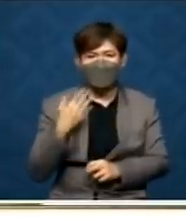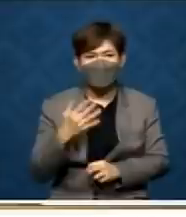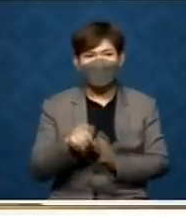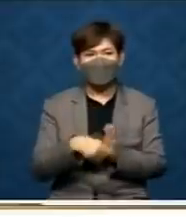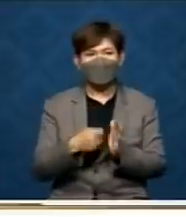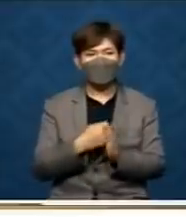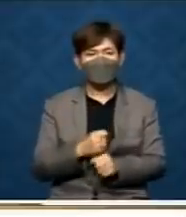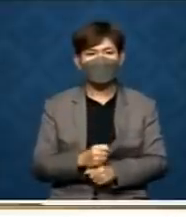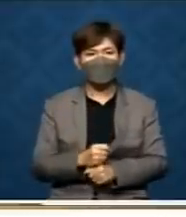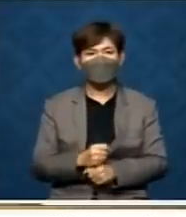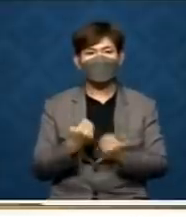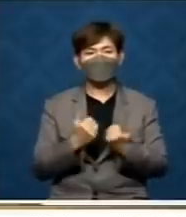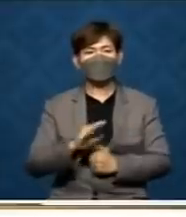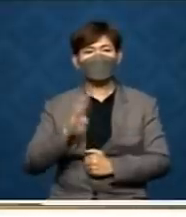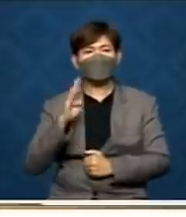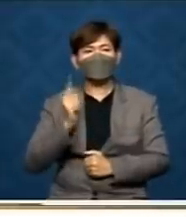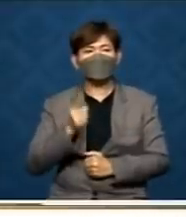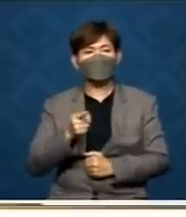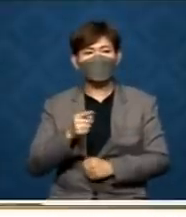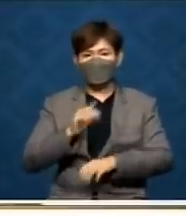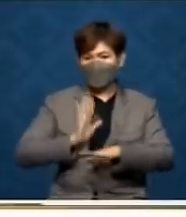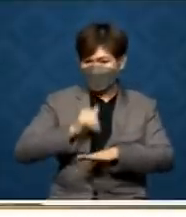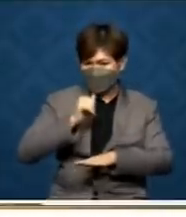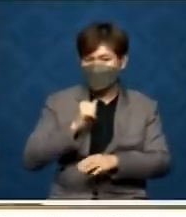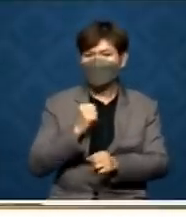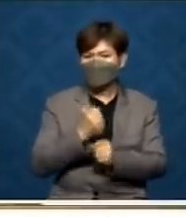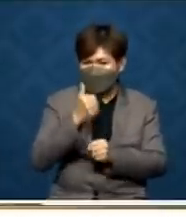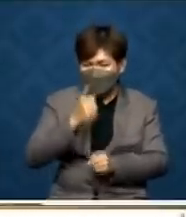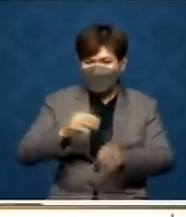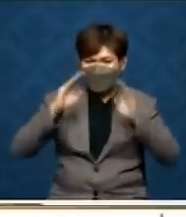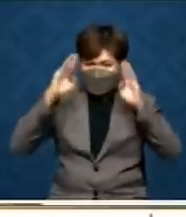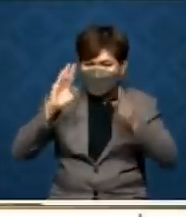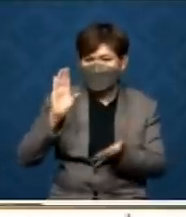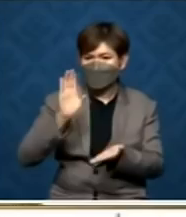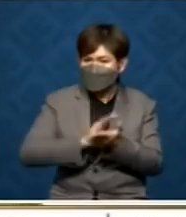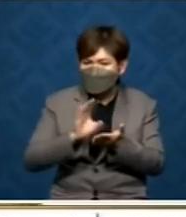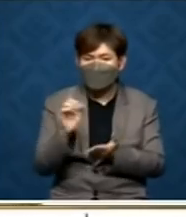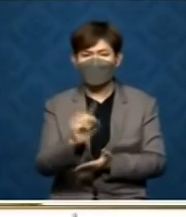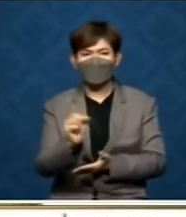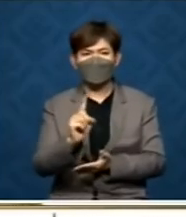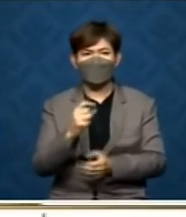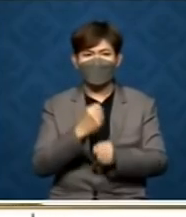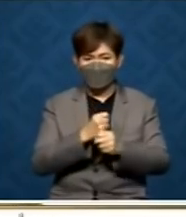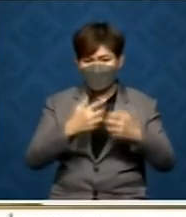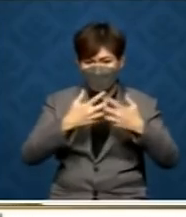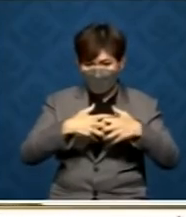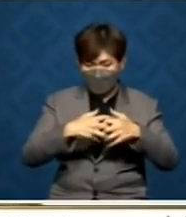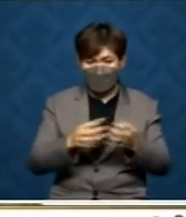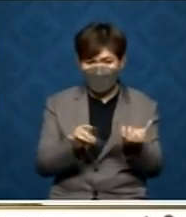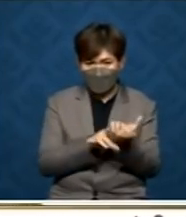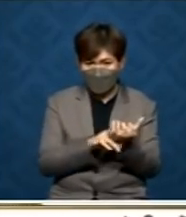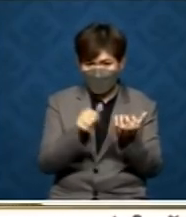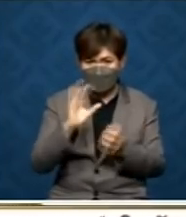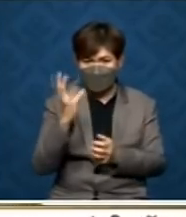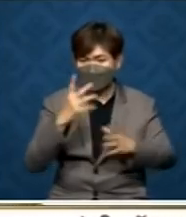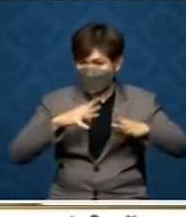ไบโอไซโดยสถานะจริงๆมือถึงไหมทุนถึงไหมประสบการณ์มีไหมผลิตแล้วได้คุณภาพไหมโลกยอมรับ